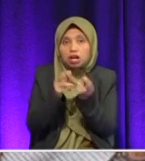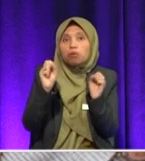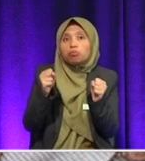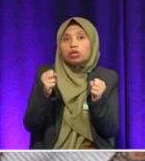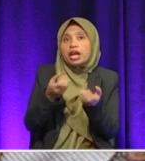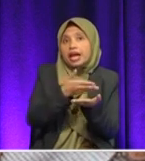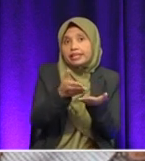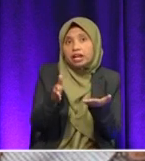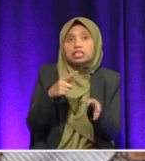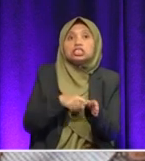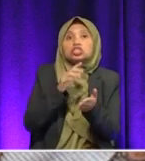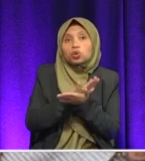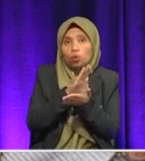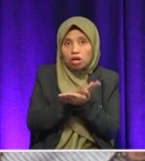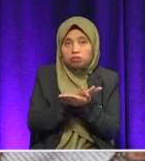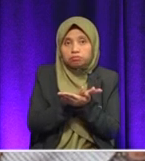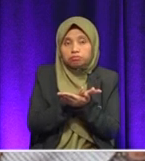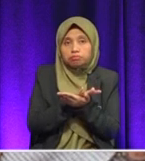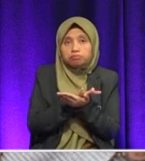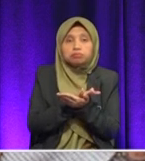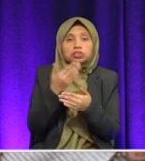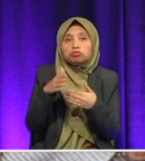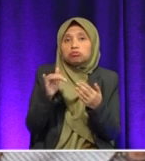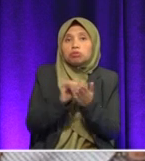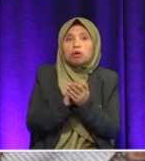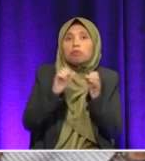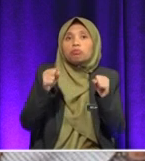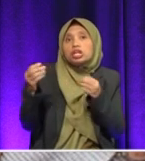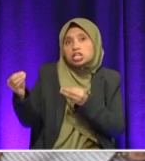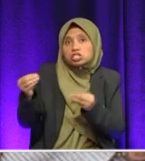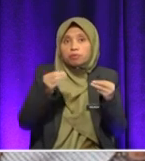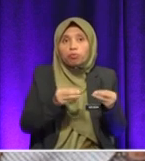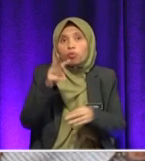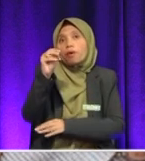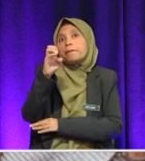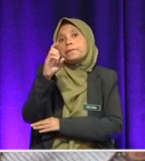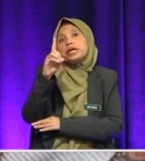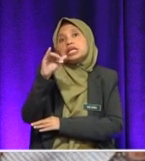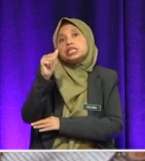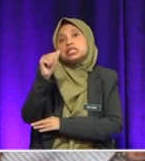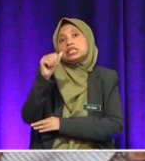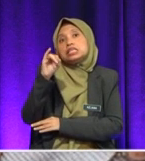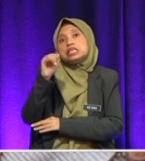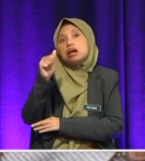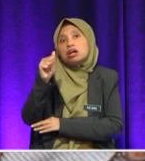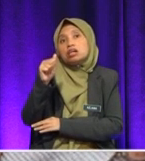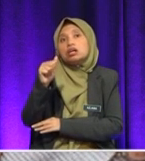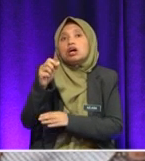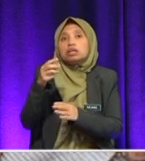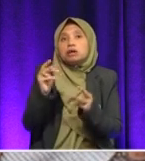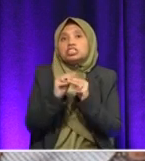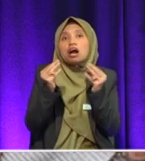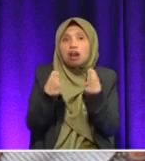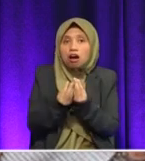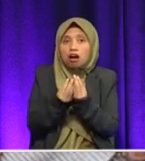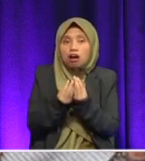Krisna Dika sekolah ya kemudian kita penjemput media sosial seperti kru majalah dan terakhir